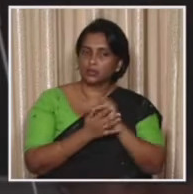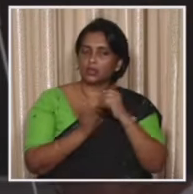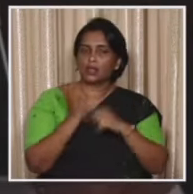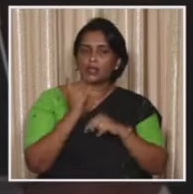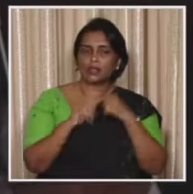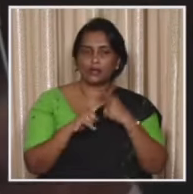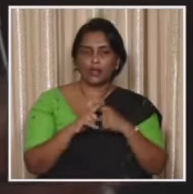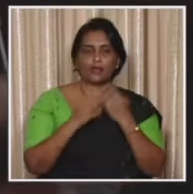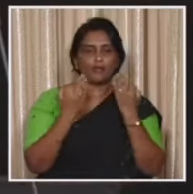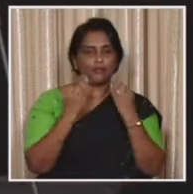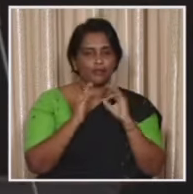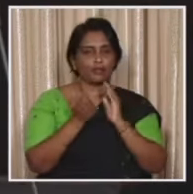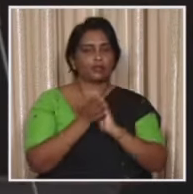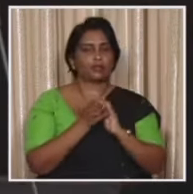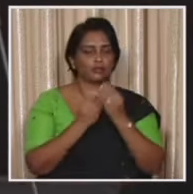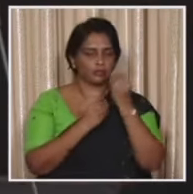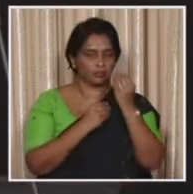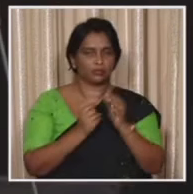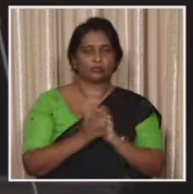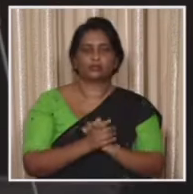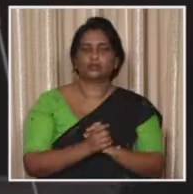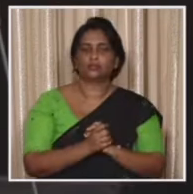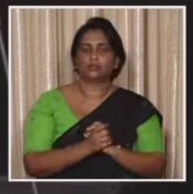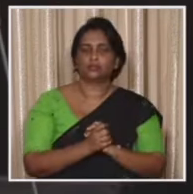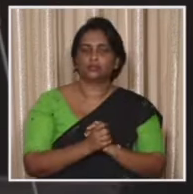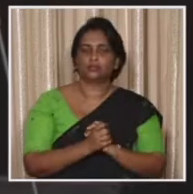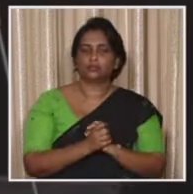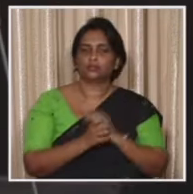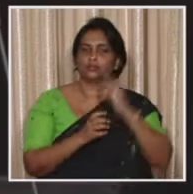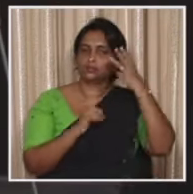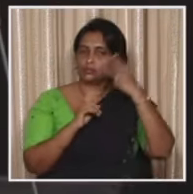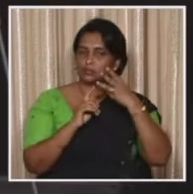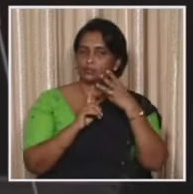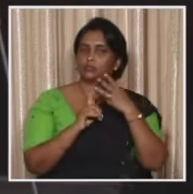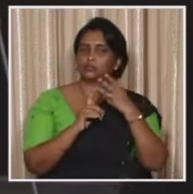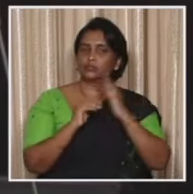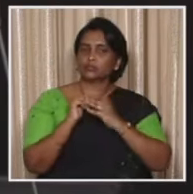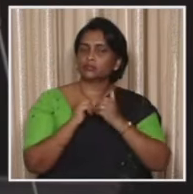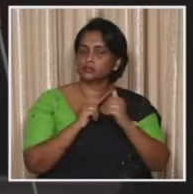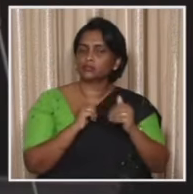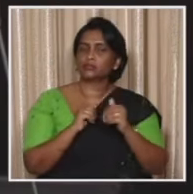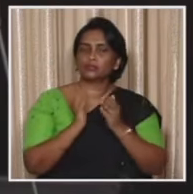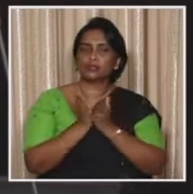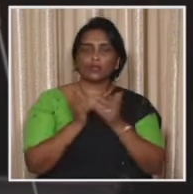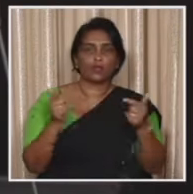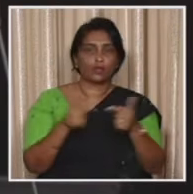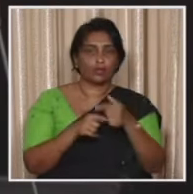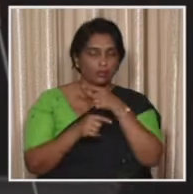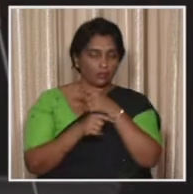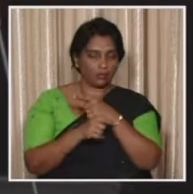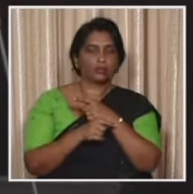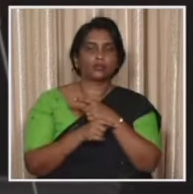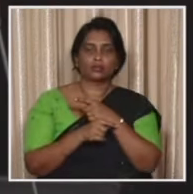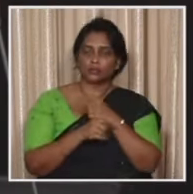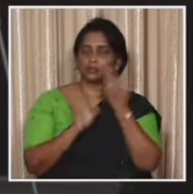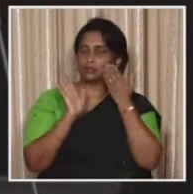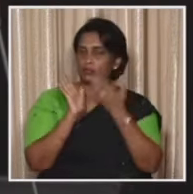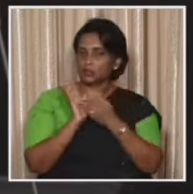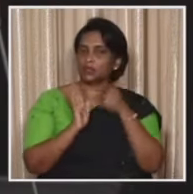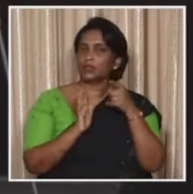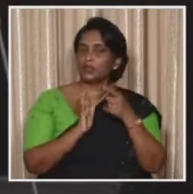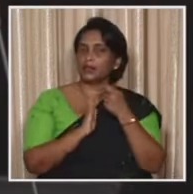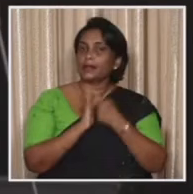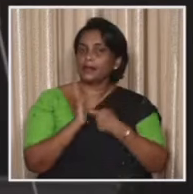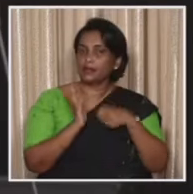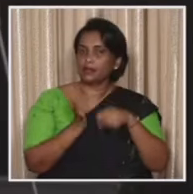සහන වගේ සහන ලැබෙන දේ. තුන්වෙනි ක්‍රමවේදය ක්‍රියාත්මක වෙන්නේ අපි පෝට් සිටි මොඩල් එක ඔෆ්ෂෝ මොඩල් එකක්. ඒකේ දැන් නීති